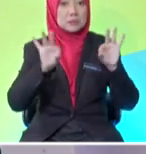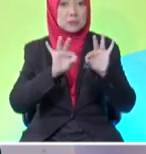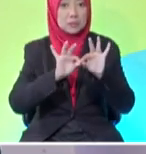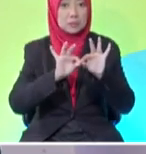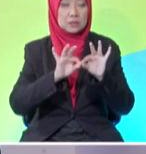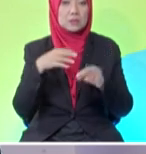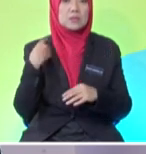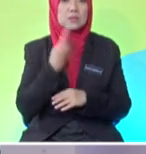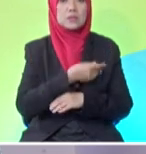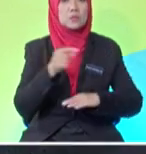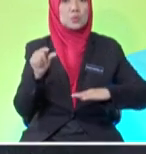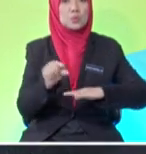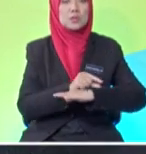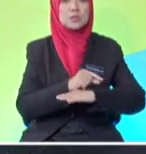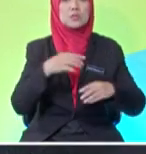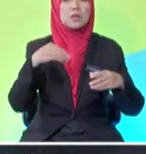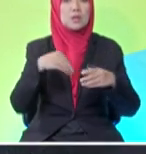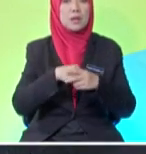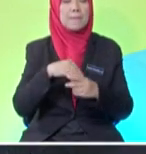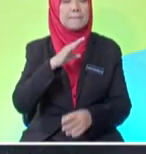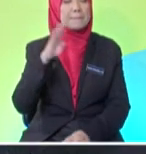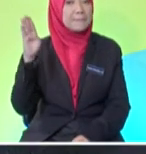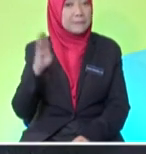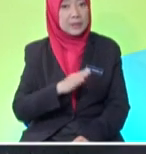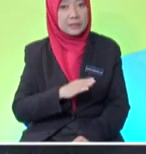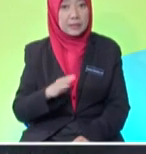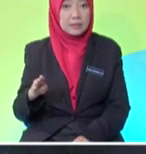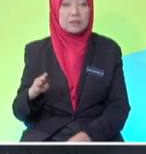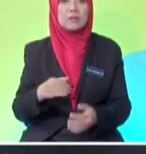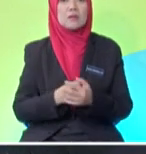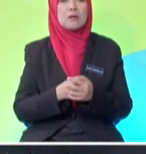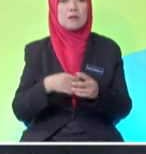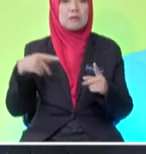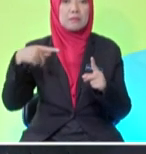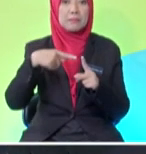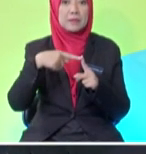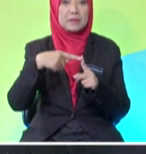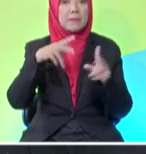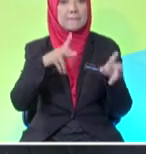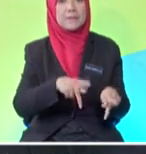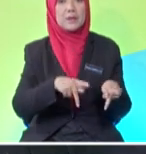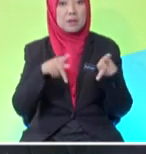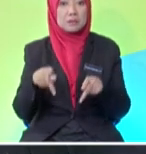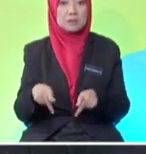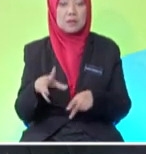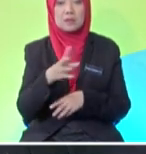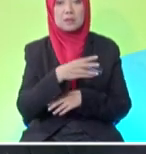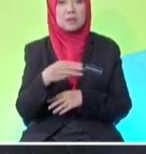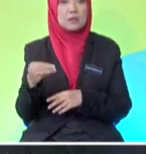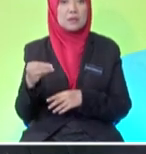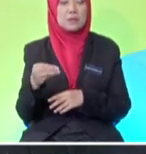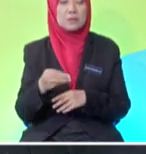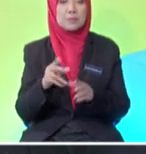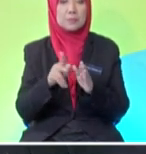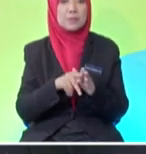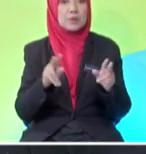guna di bengkel-bengkel untuk memberi kepada pelajar dan juga pada pengusung bengkel